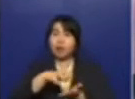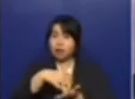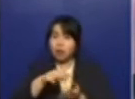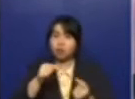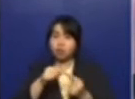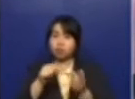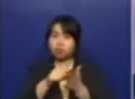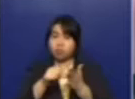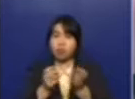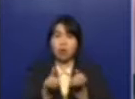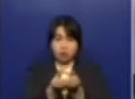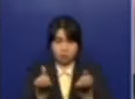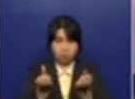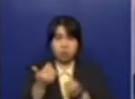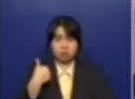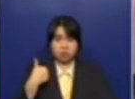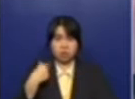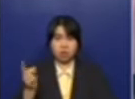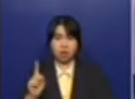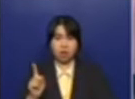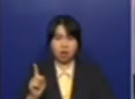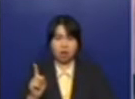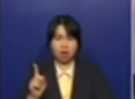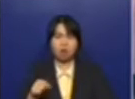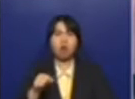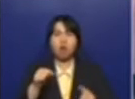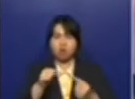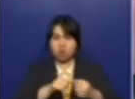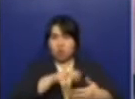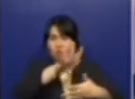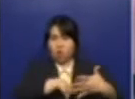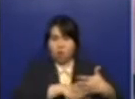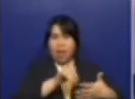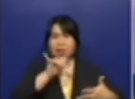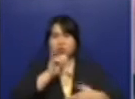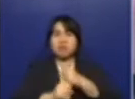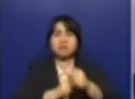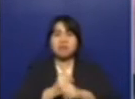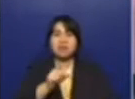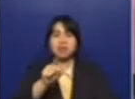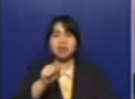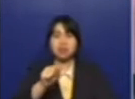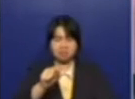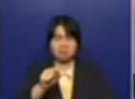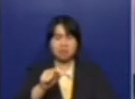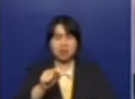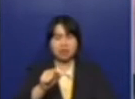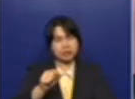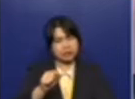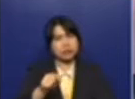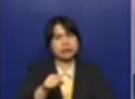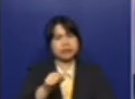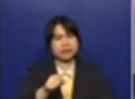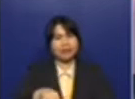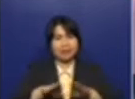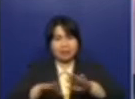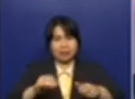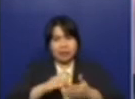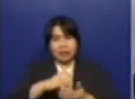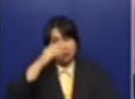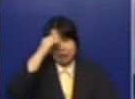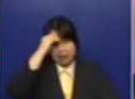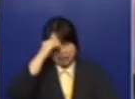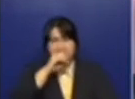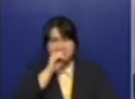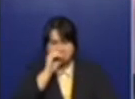แก้ไขรัฐธรรมนูญแล้วก็คือเรื่องของยุทธศาสตร์ชาติ20ปี สิ่งเหล่านี้นิสิตนักศึกษาและเยาวชน